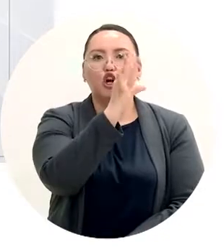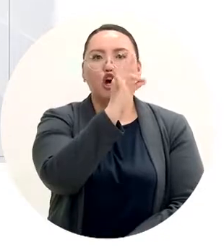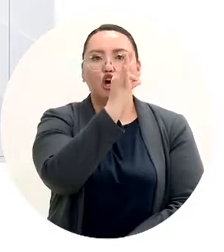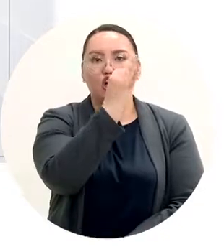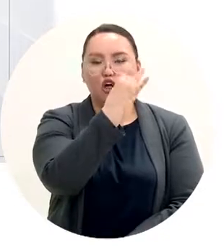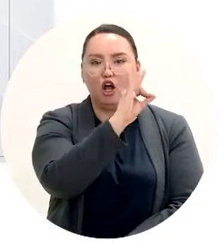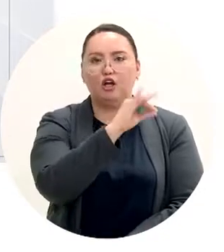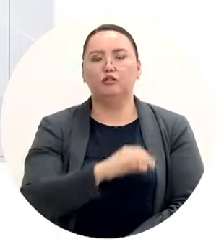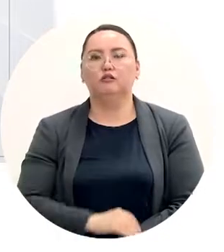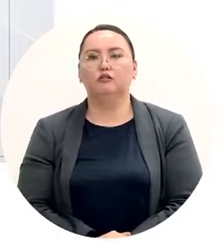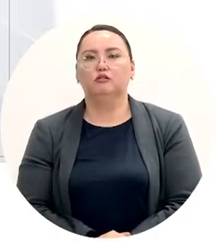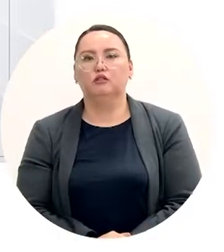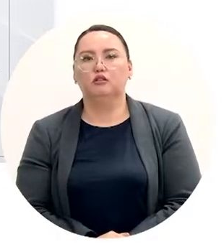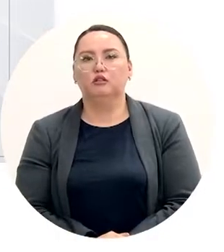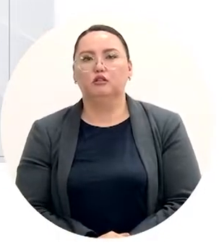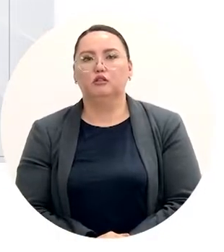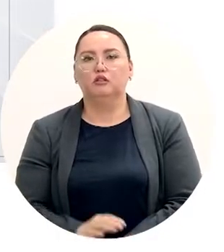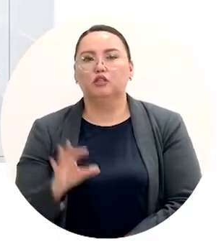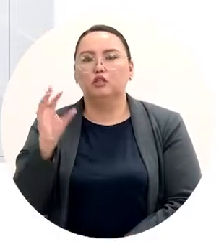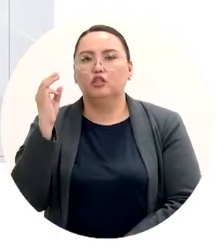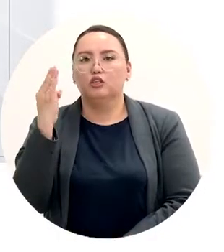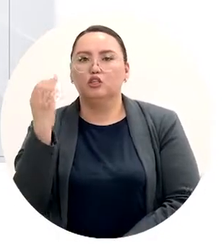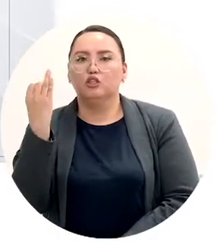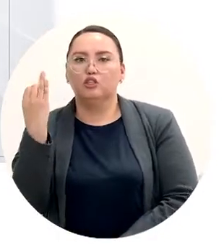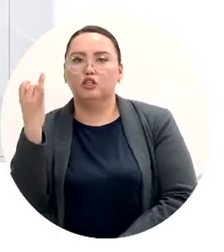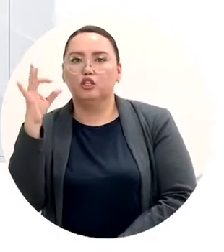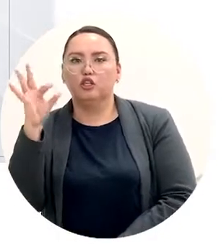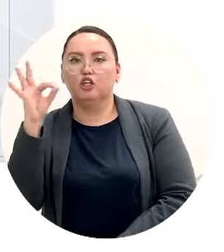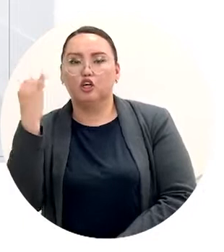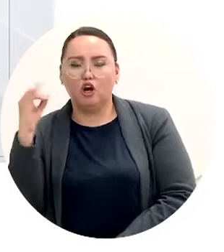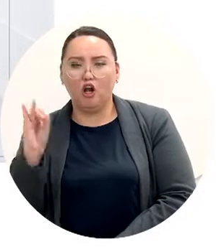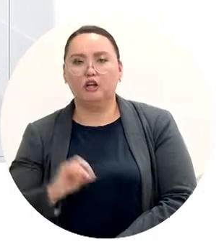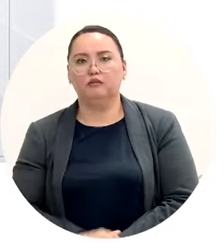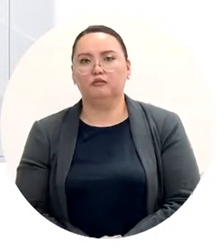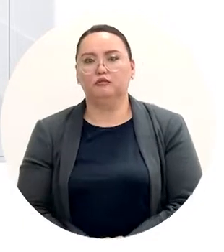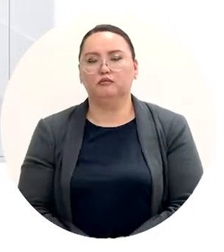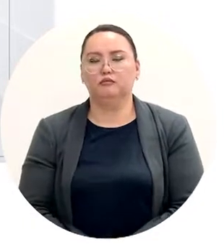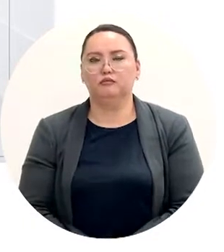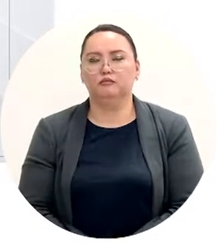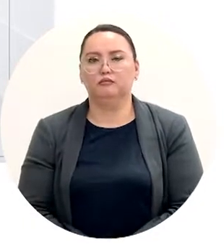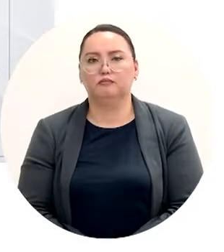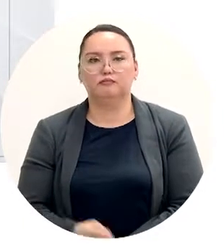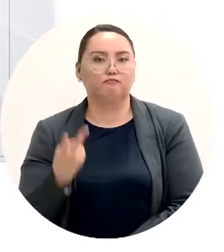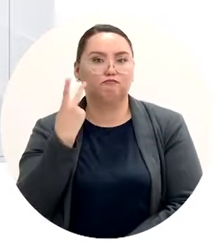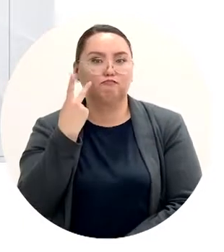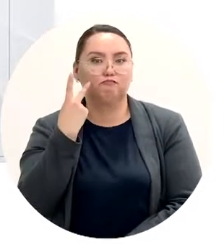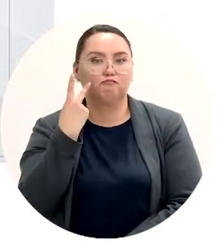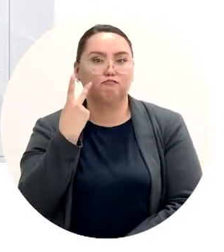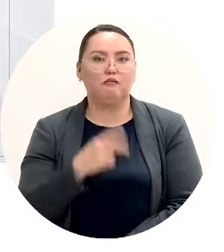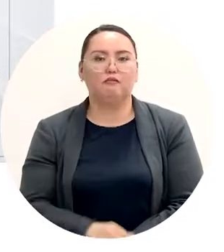а. Шороо гэдэг үгийг чи руй. За журам гэдэг үгийг чи рум. Чухал гэдэг үгийг чи